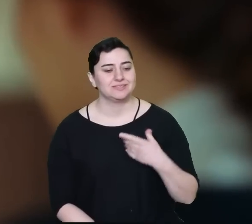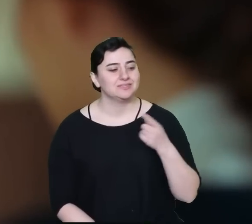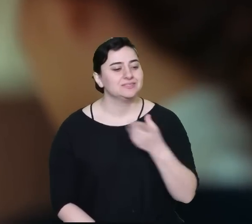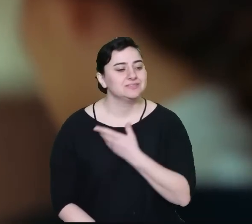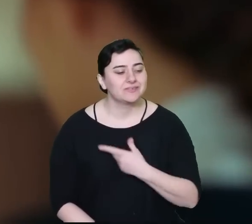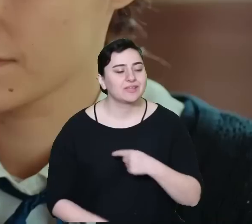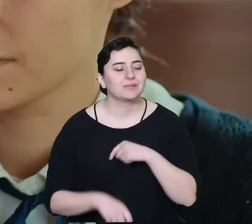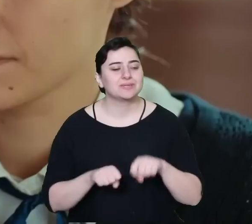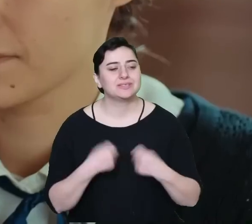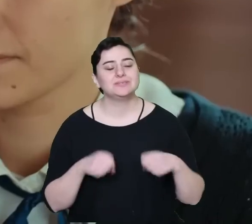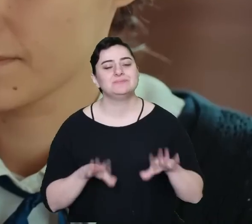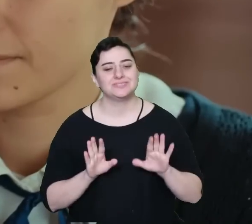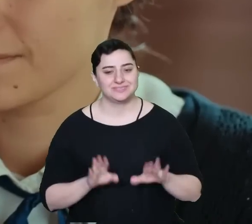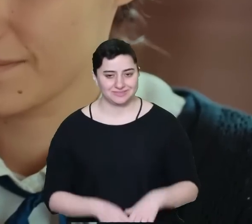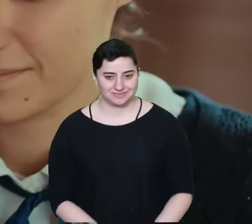sevdiğine kırılmazmış.